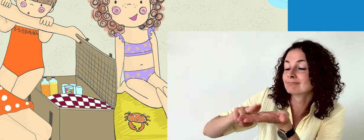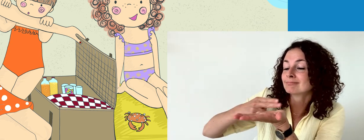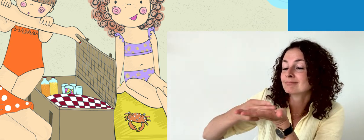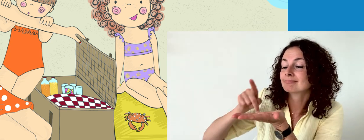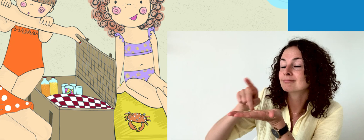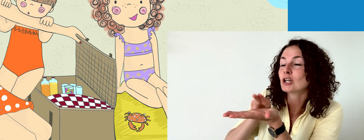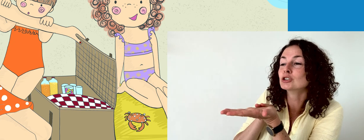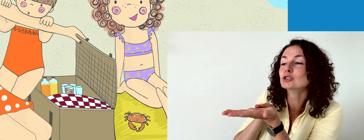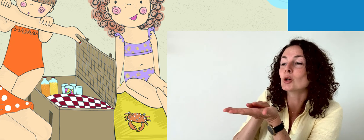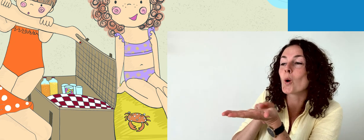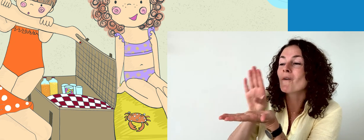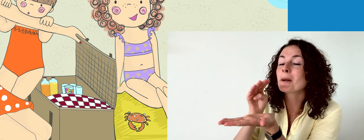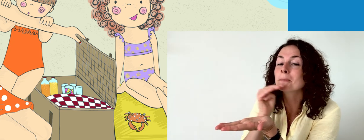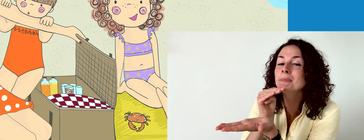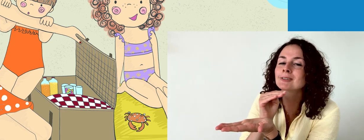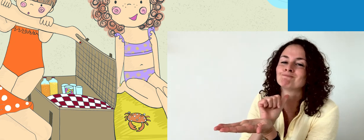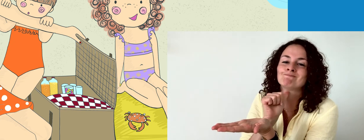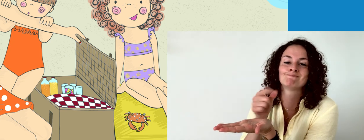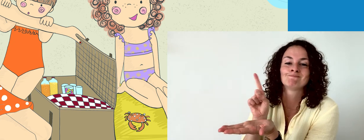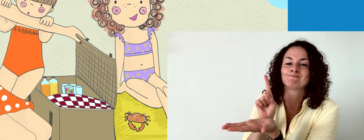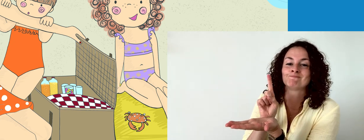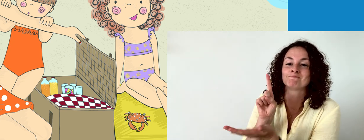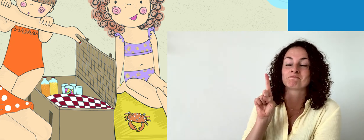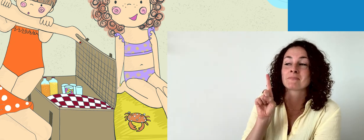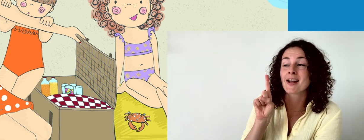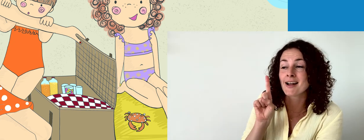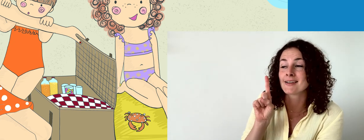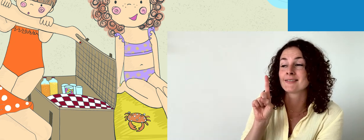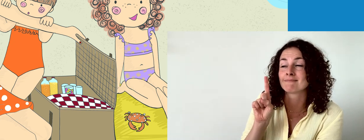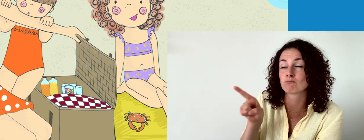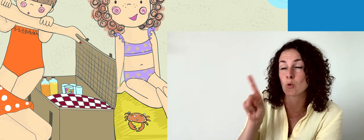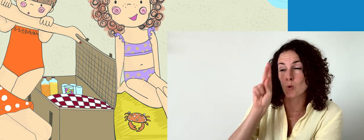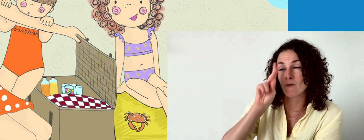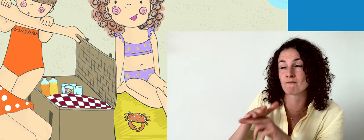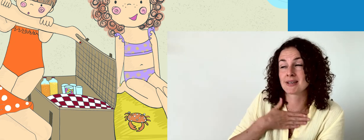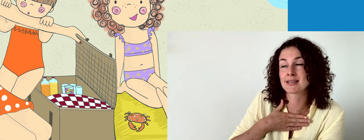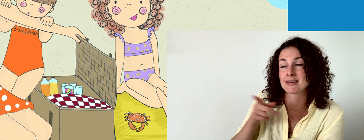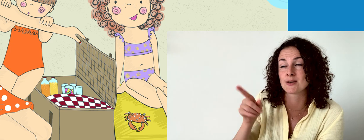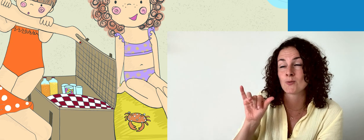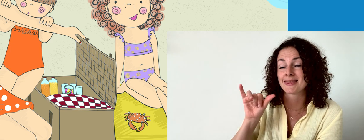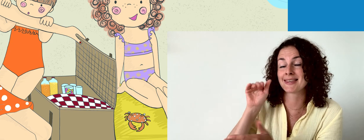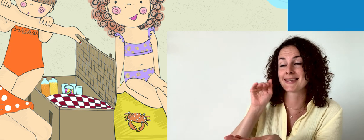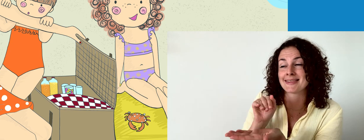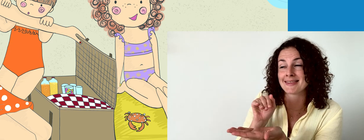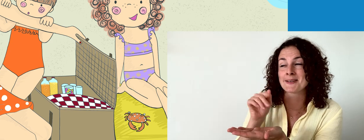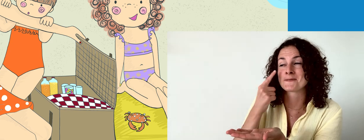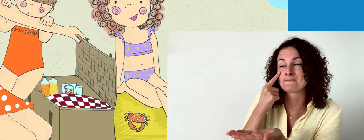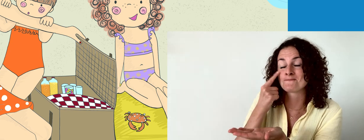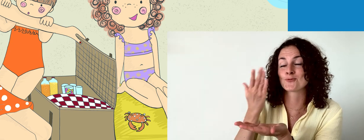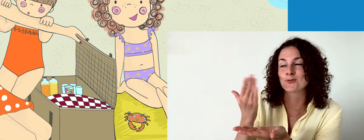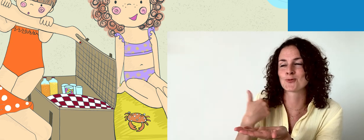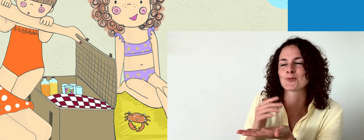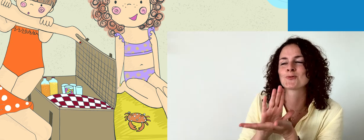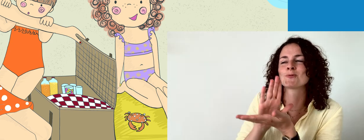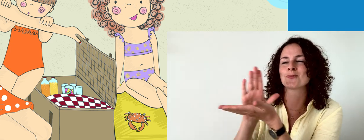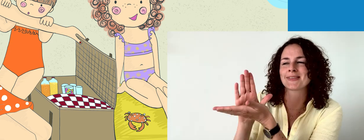Geen Mimashoco deze keer Maar of je het nu gelooft of niet Mama lacht Terwijl ze